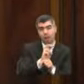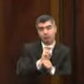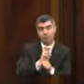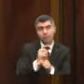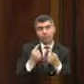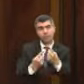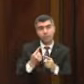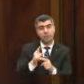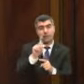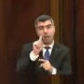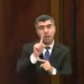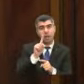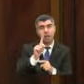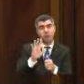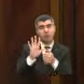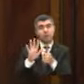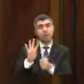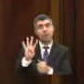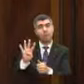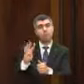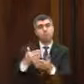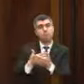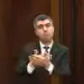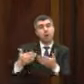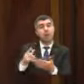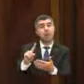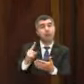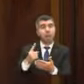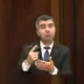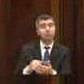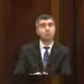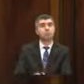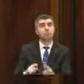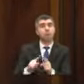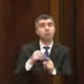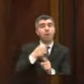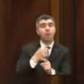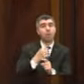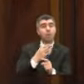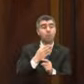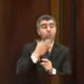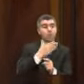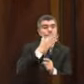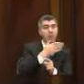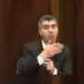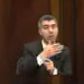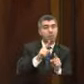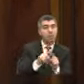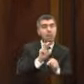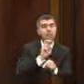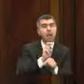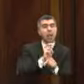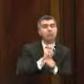على 1046 مليار درهم، كان رهنوا الأجيال المقبلة في هذا الشق ديال